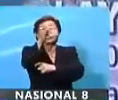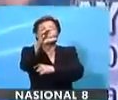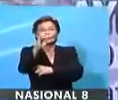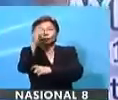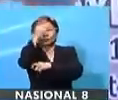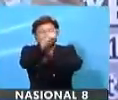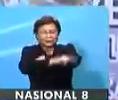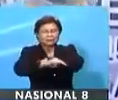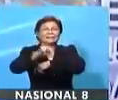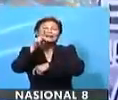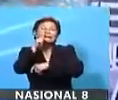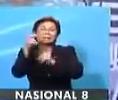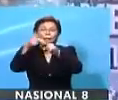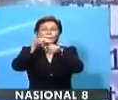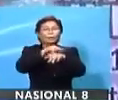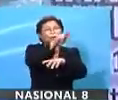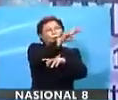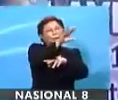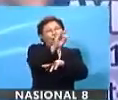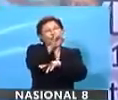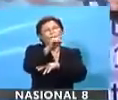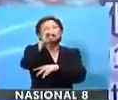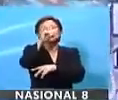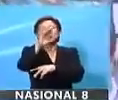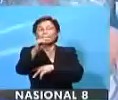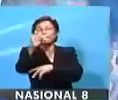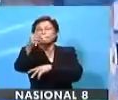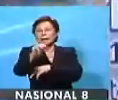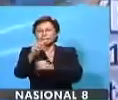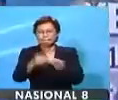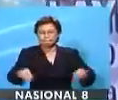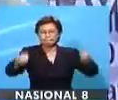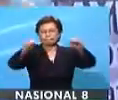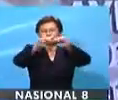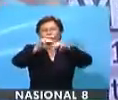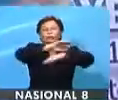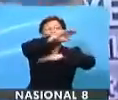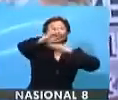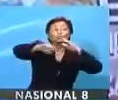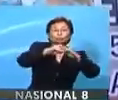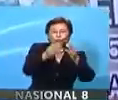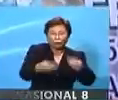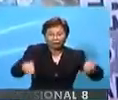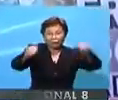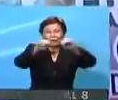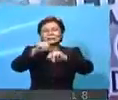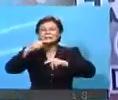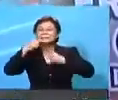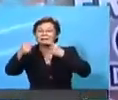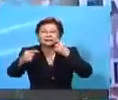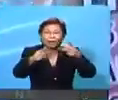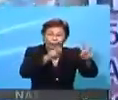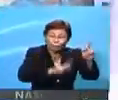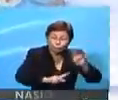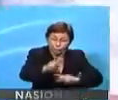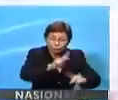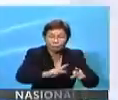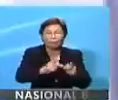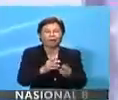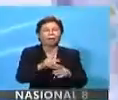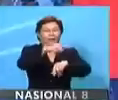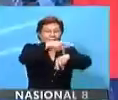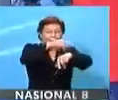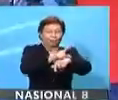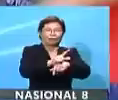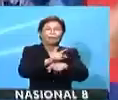Kedah kepada 28 orang imam masjid di seluruh Langkawi. Beliau turut menyeru penduduk Langkawi agar mengibarkan Jalur Gemilang